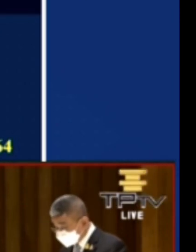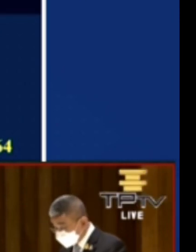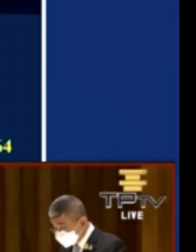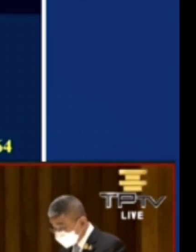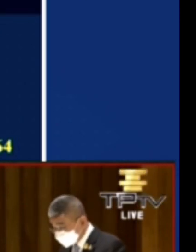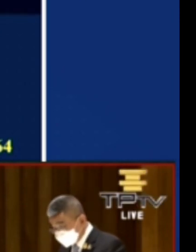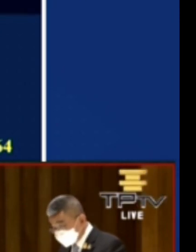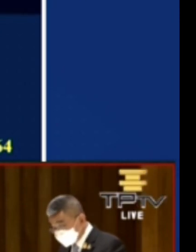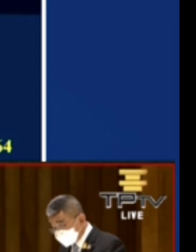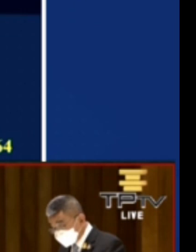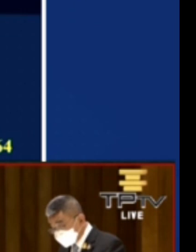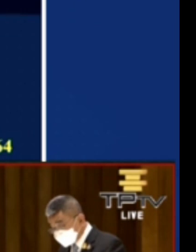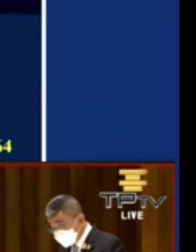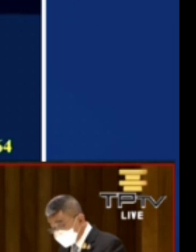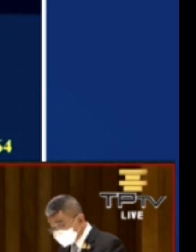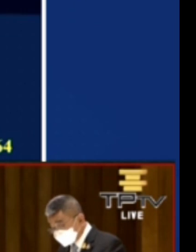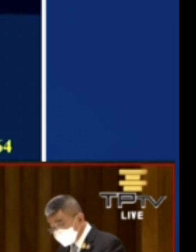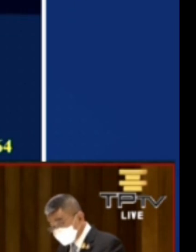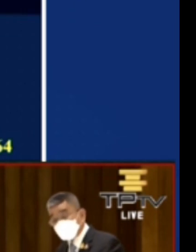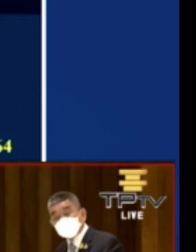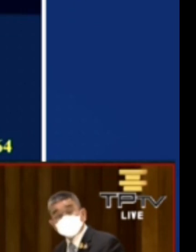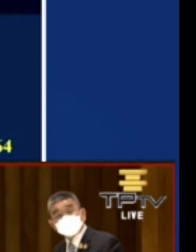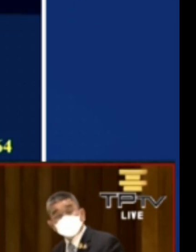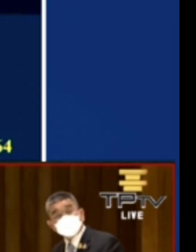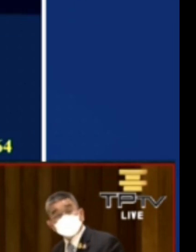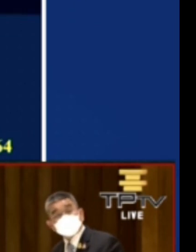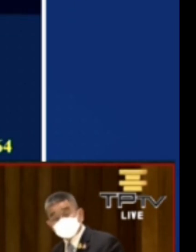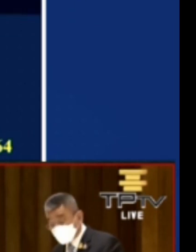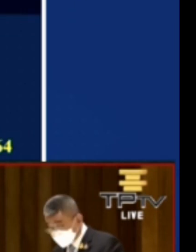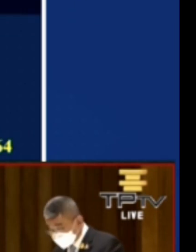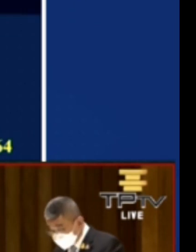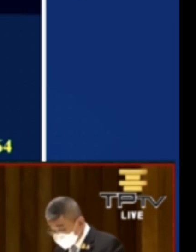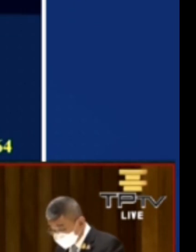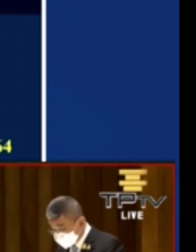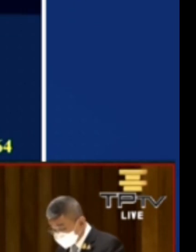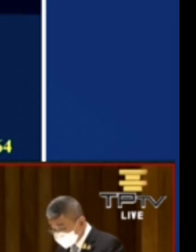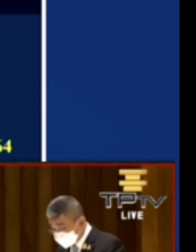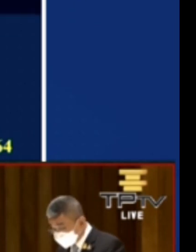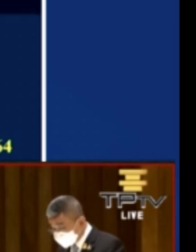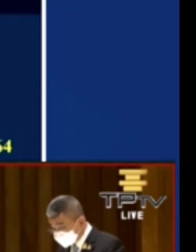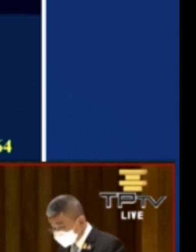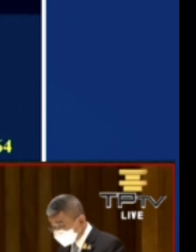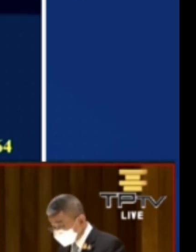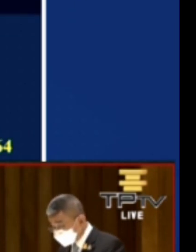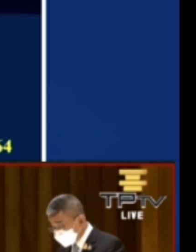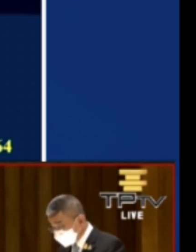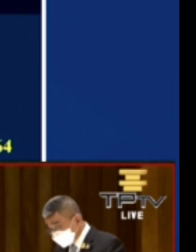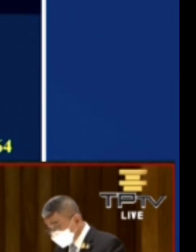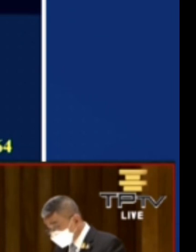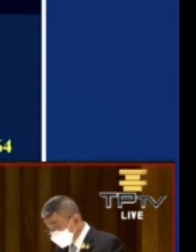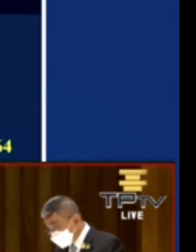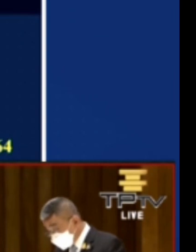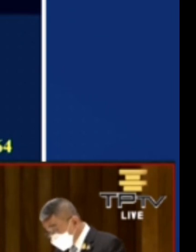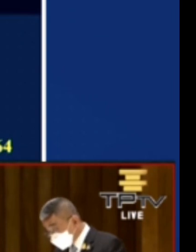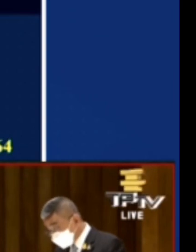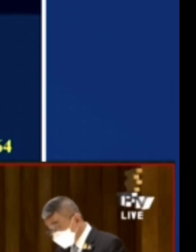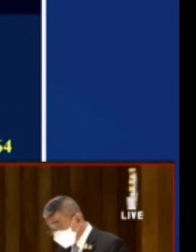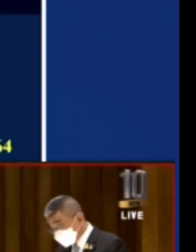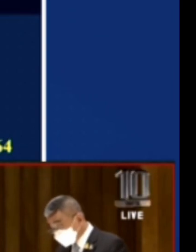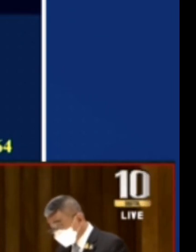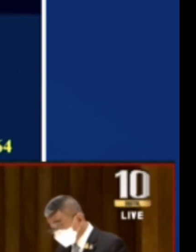215,193 ล้านบาทลดลงจากปี63 16,896 ล้านบาทหรือลดลงร้อยละ 7.28ในปี65